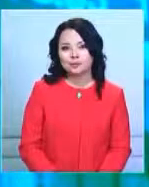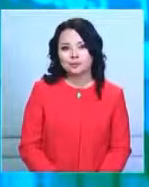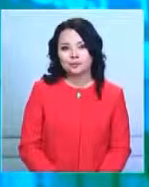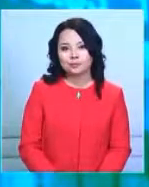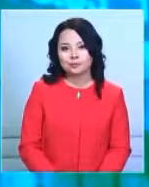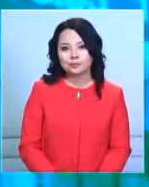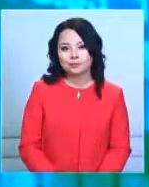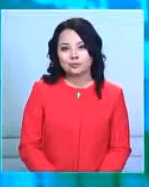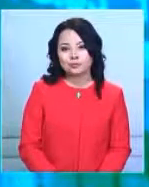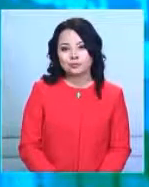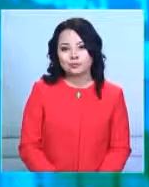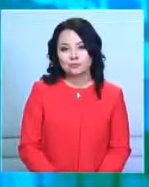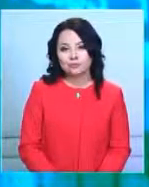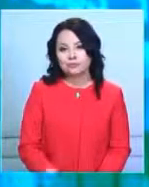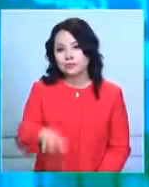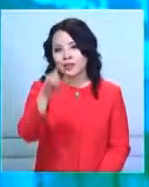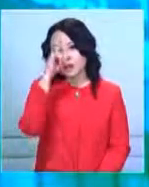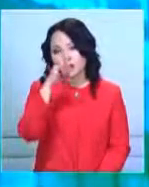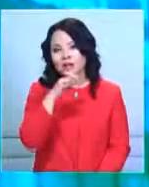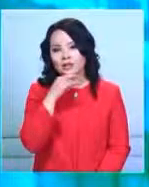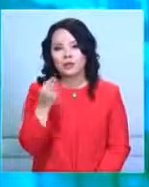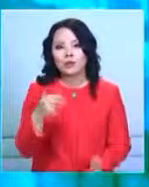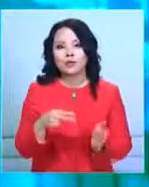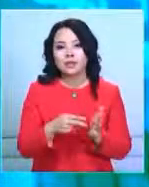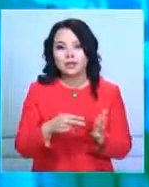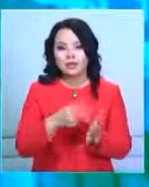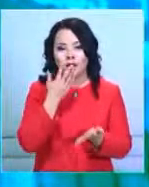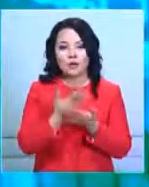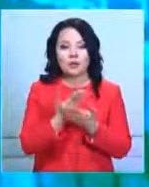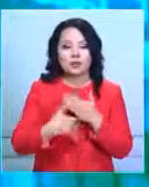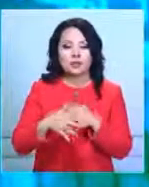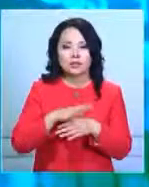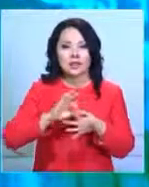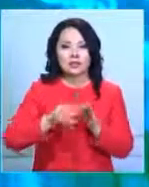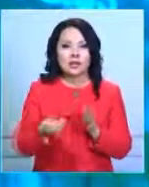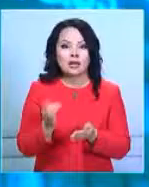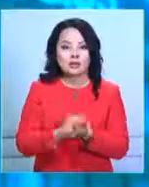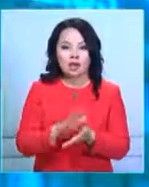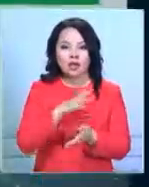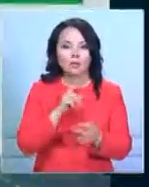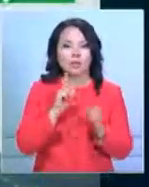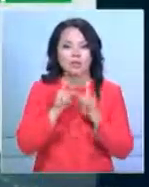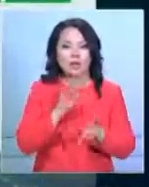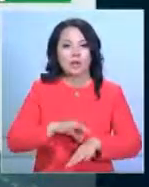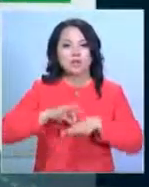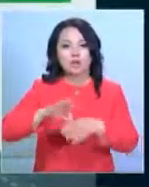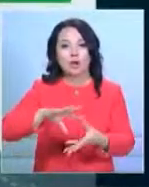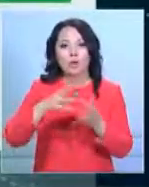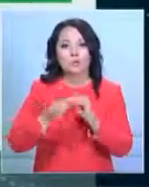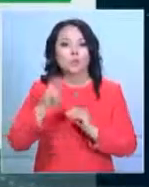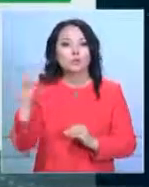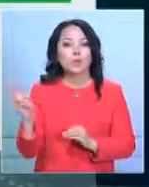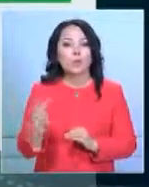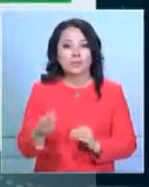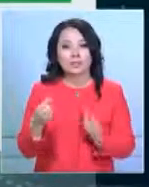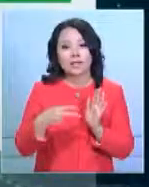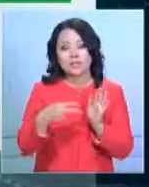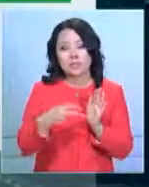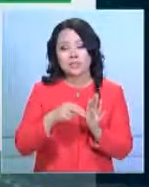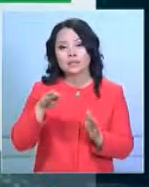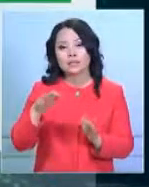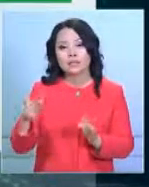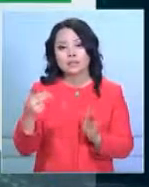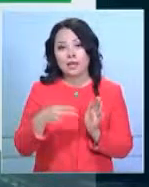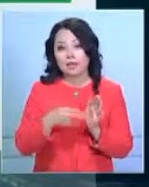Енді валюта нарығындағы соңғы ақпараттармен танысырып өтсем, Қазақстан қор биржасындағы қос сессияның қорытындысы бойынша доллардың теңгеге